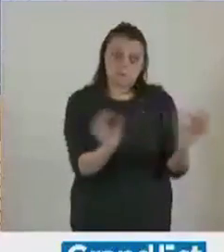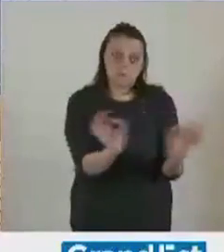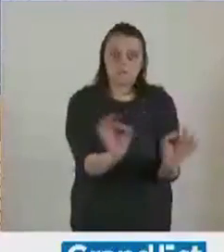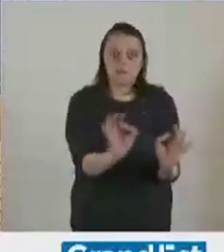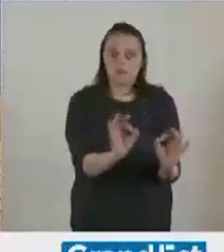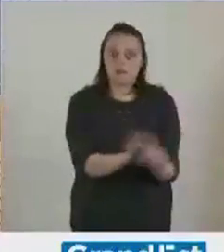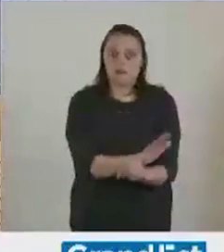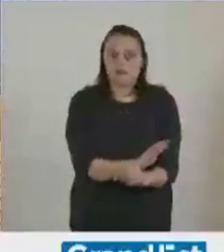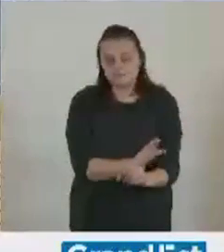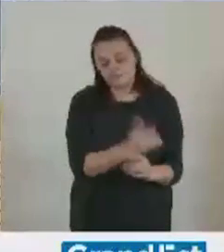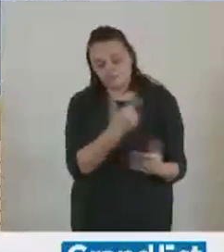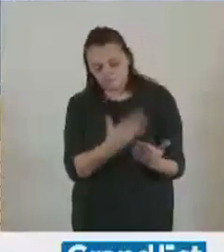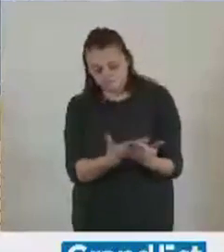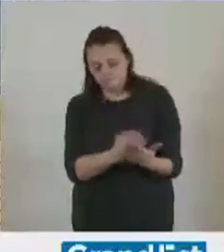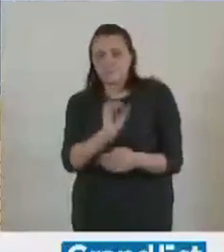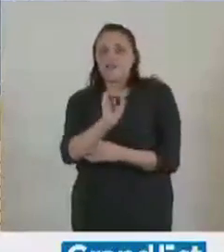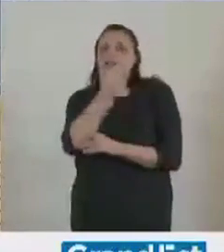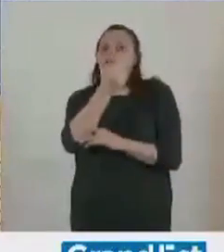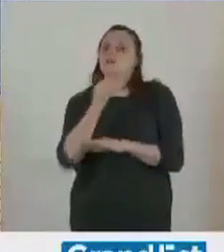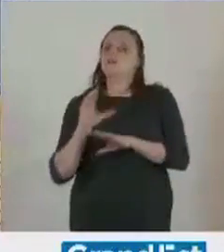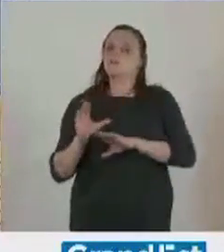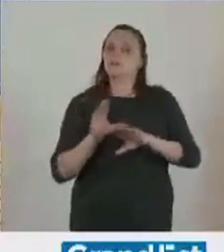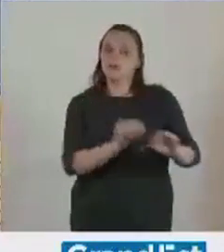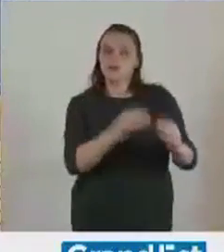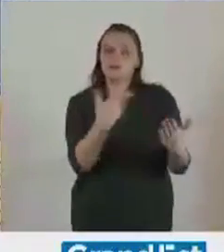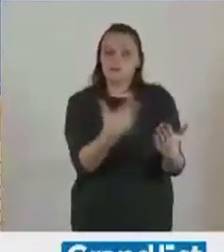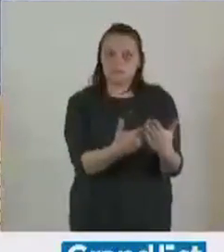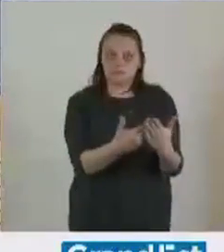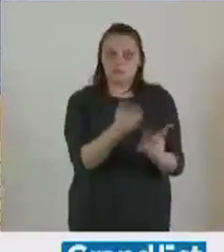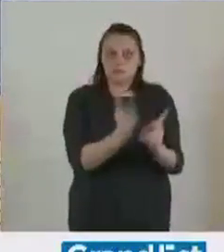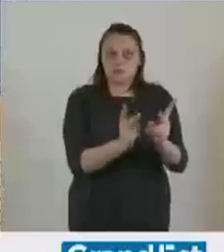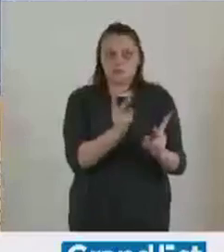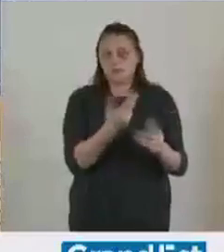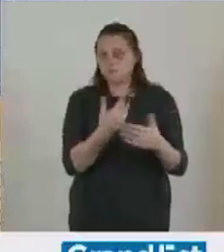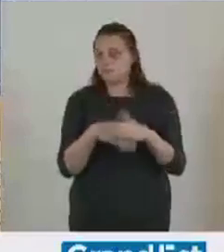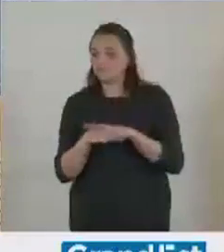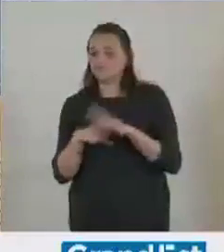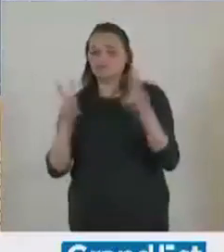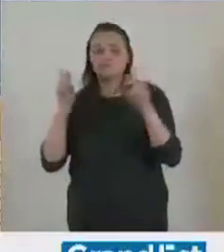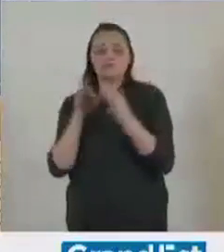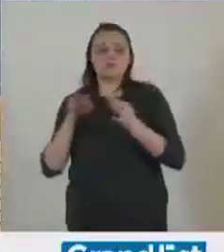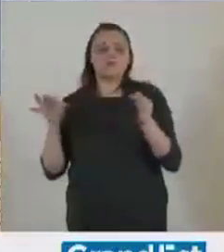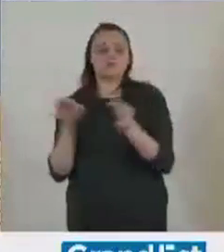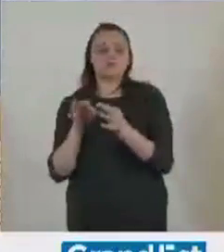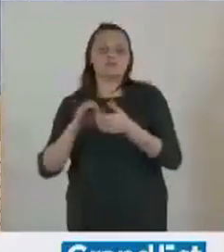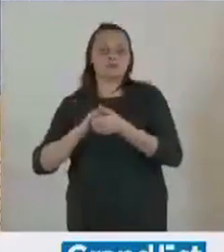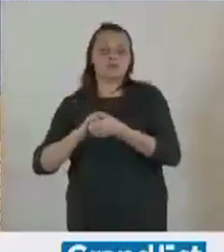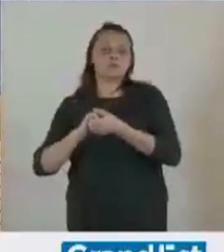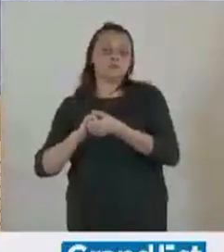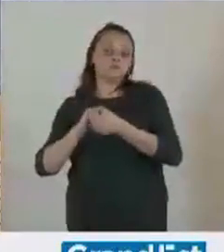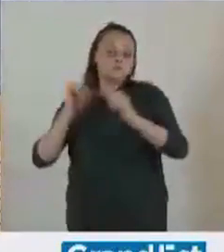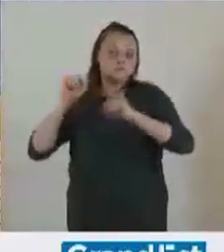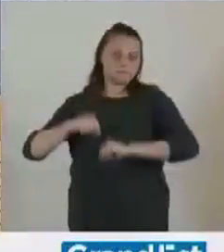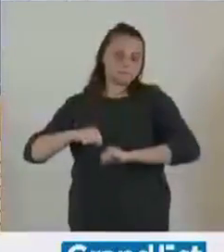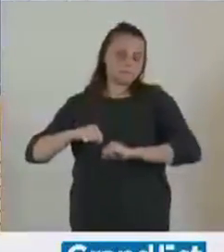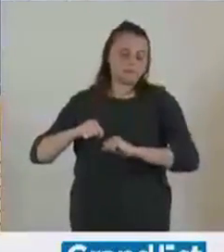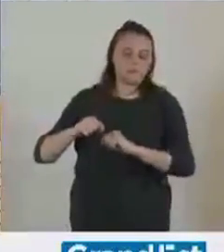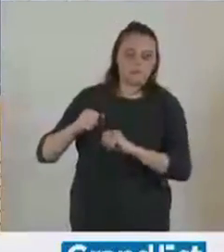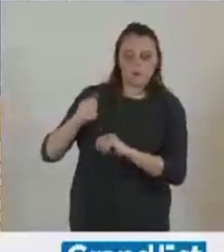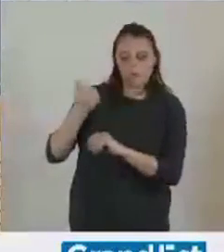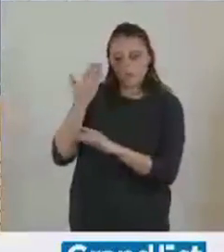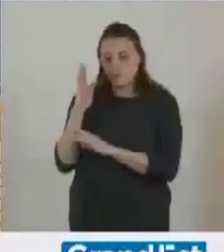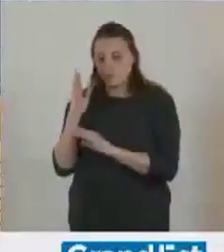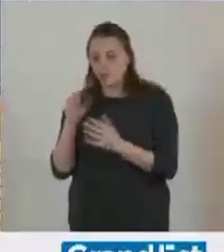et ce, parfois même avant la fin du déploiement de la fibre en zone AMI. Autant dire qu'on peut imaginer que certaines communes